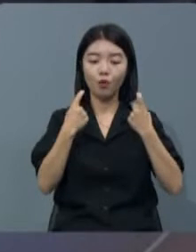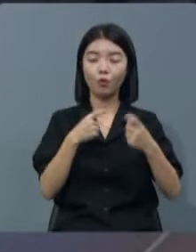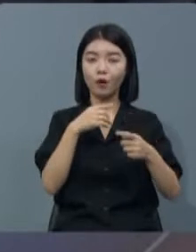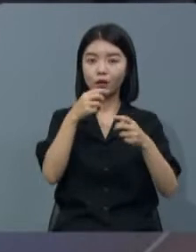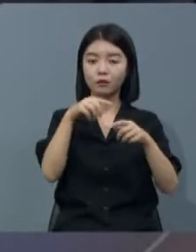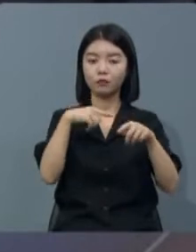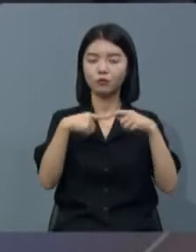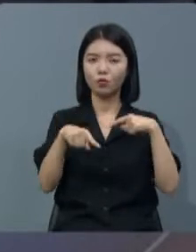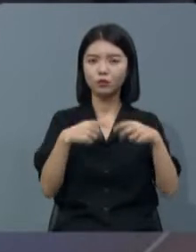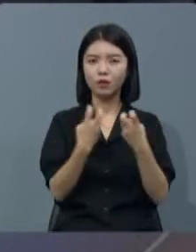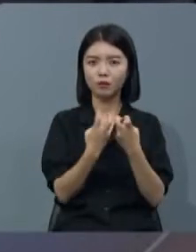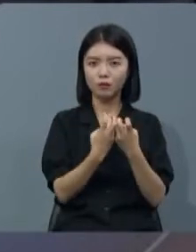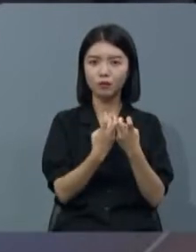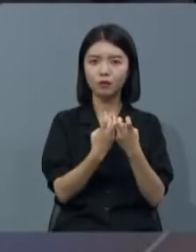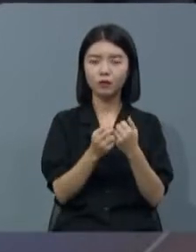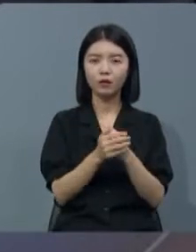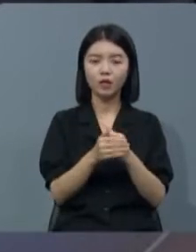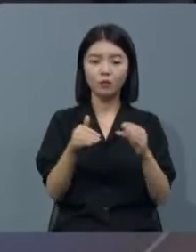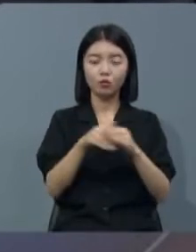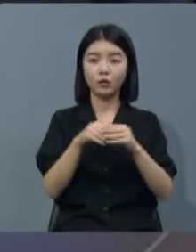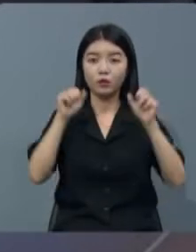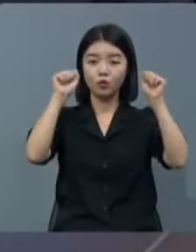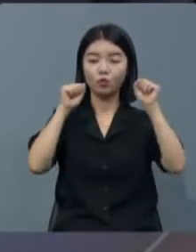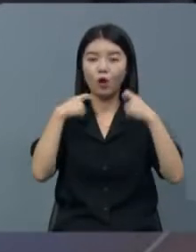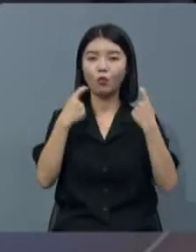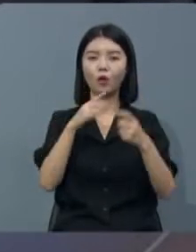관광정책들이 문체부를 비롯해서